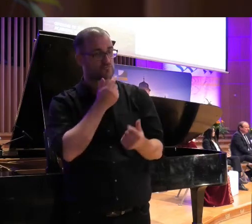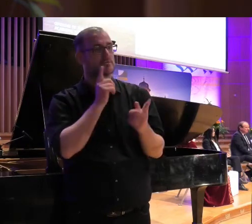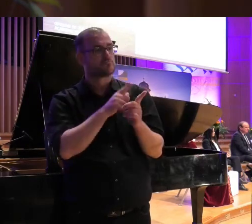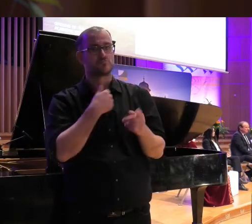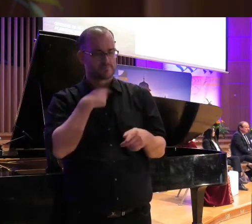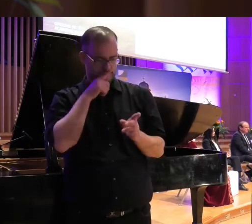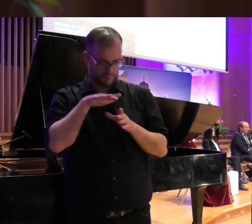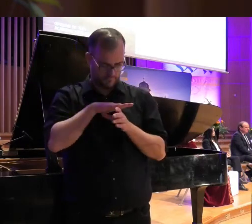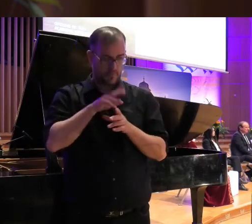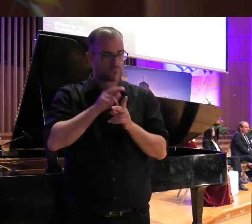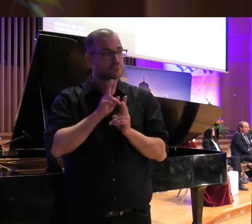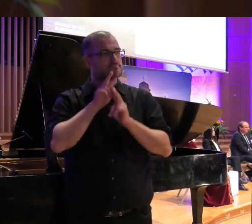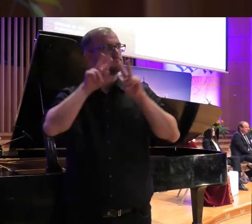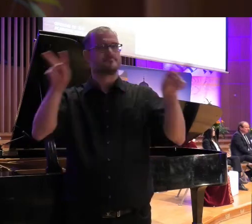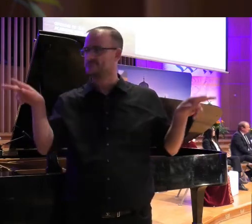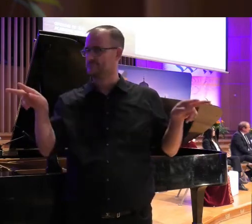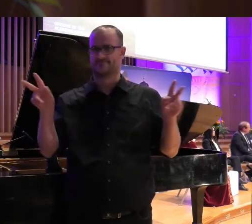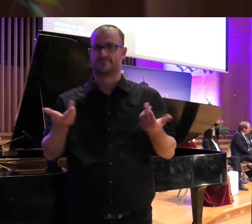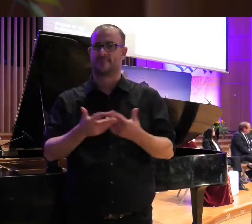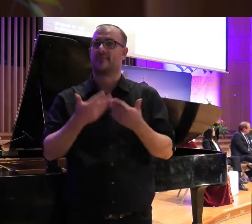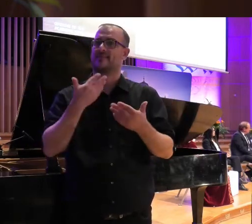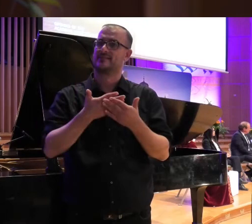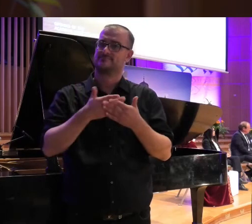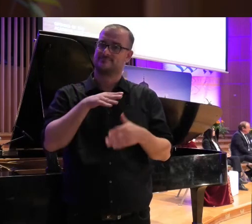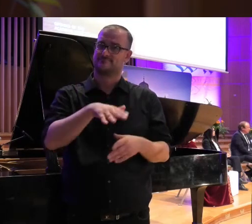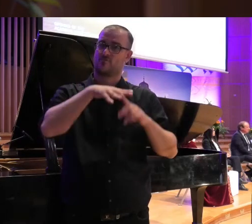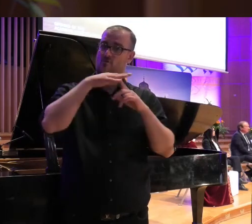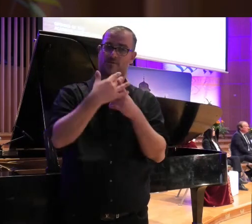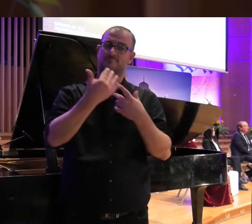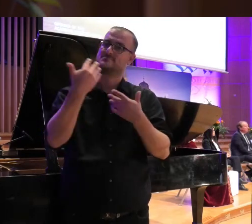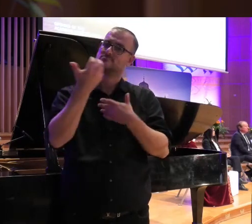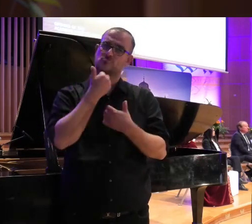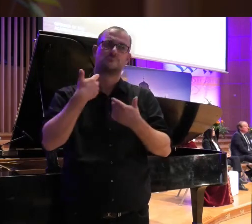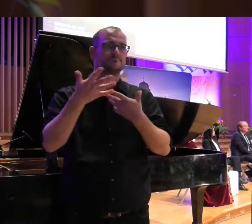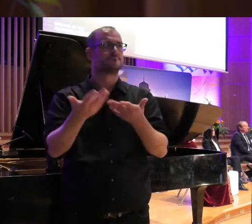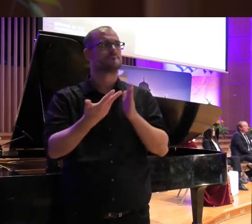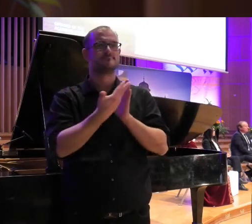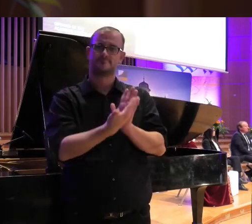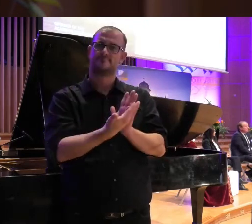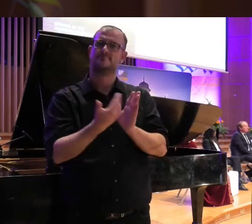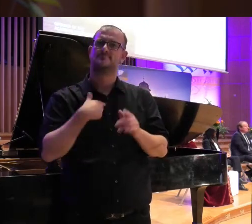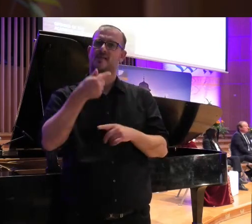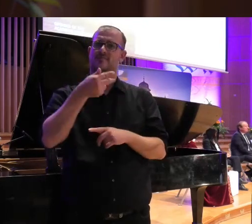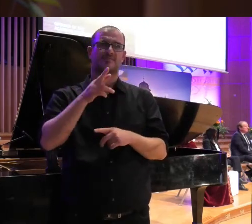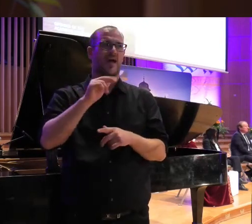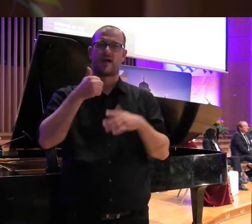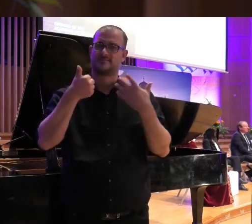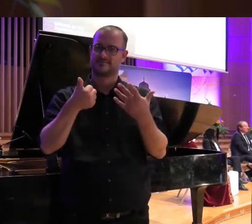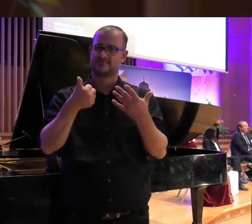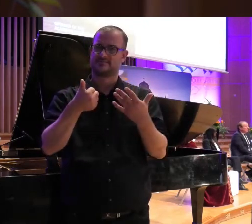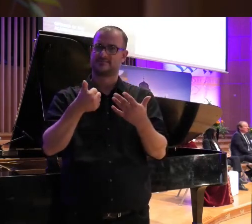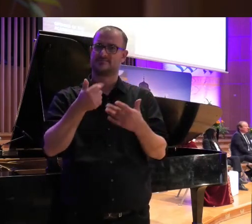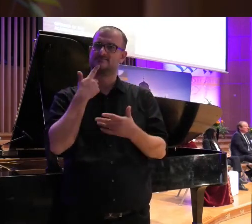Tellerrand hinausschauen der einzelnen Fächer. Und in dem Kontext möchte ich exemplarisch unsere TRA6 nennen,